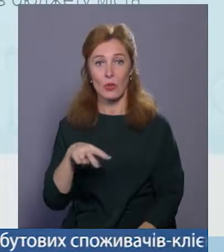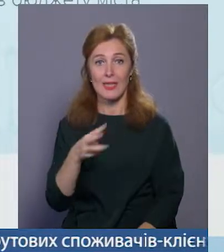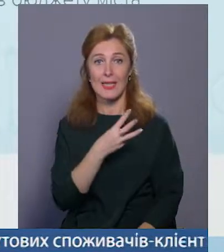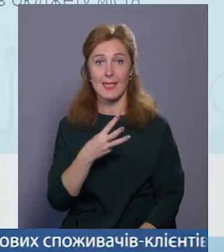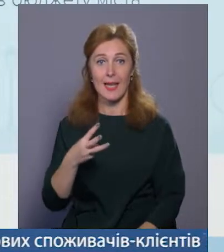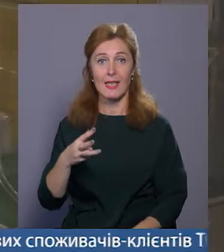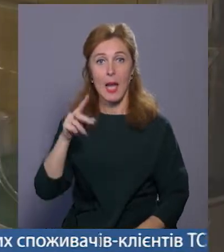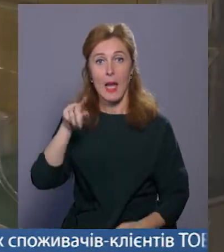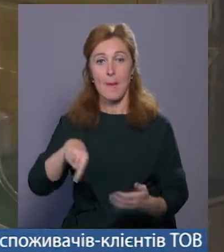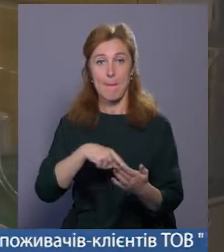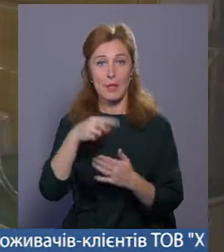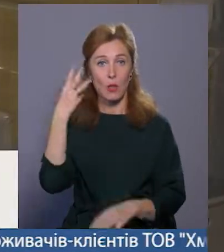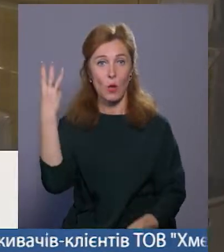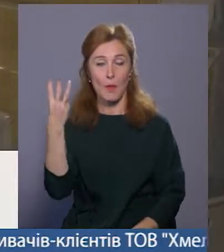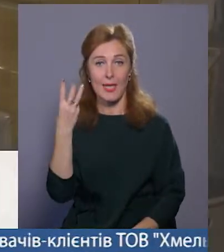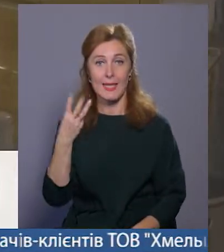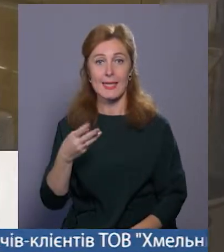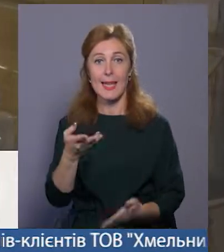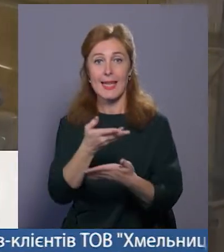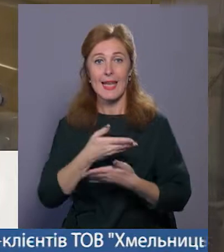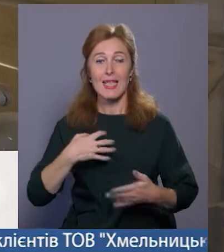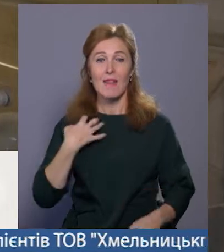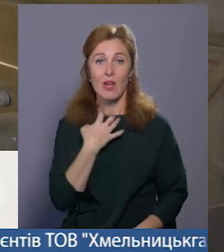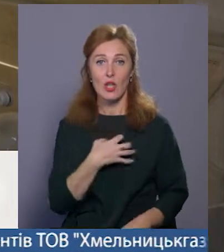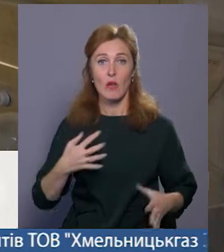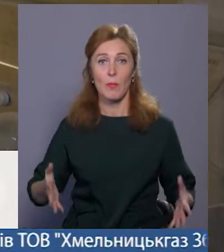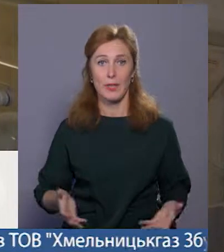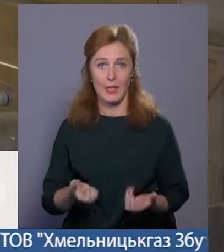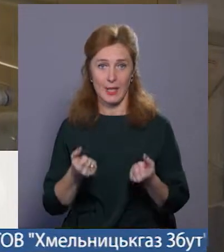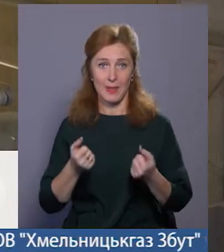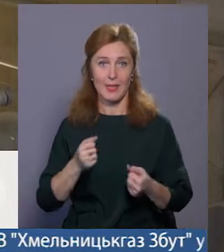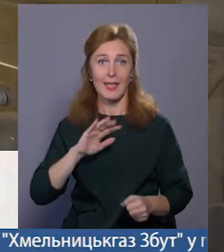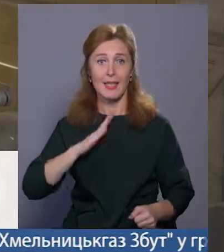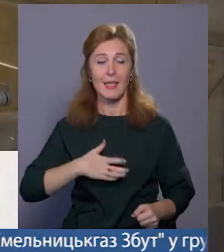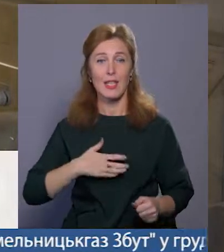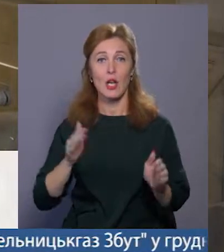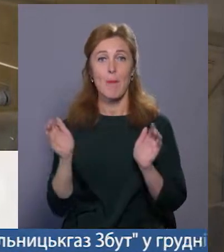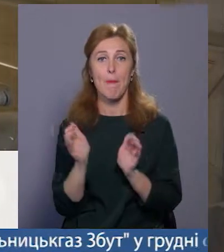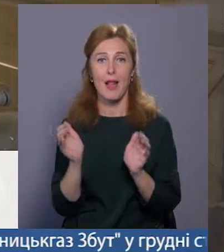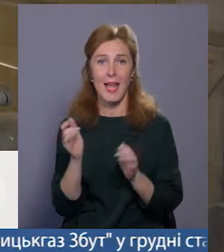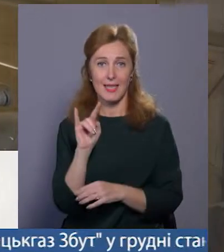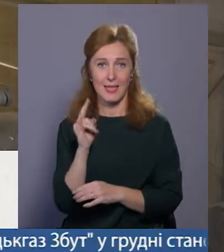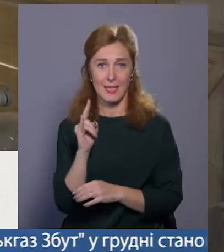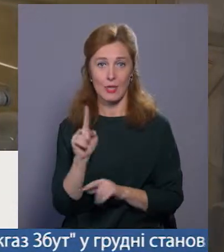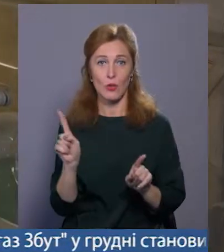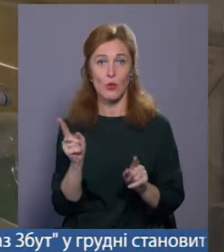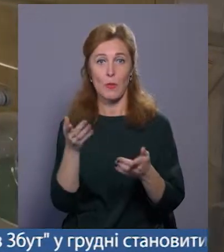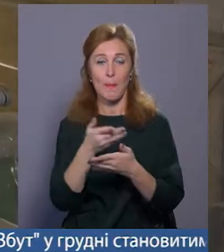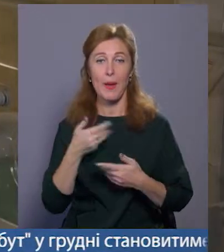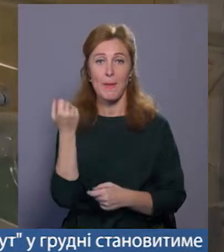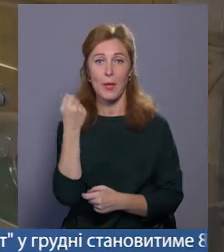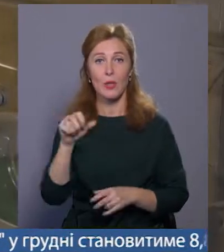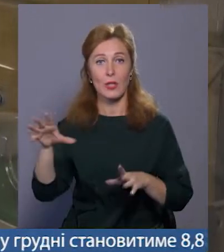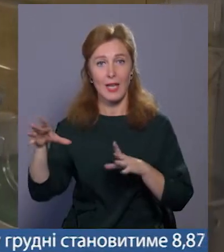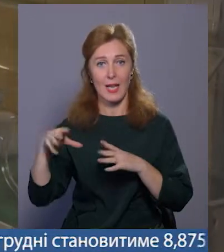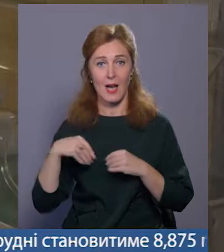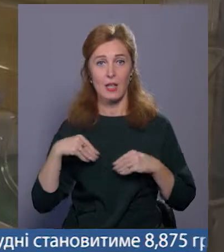Місто Хмельницький». Нас важливо підтримати і підтримати наших маленьких діток для того, щоб ми перемогли разом і дали діткам